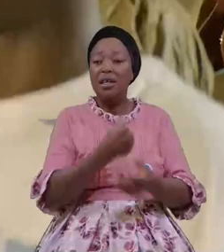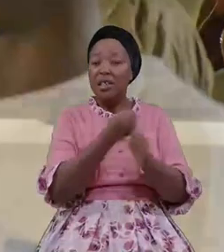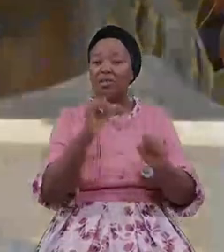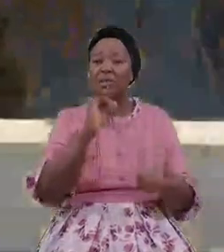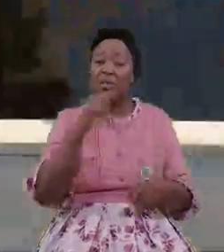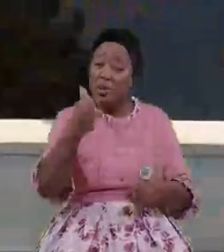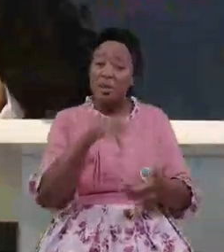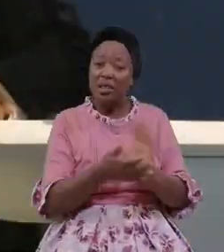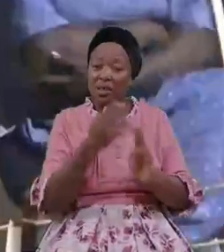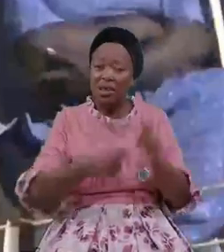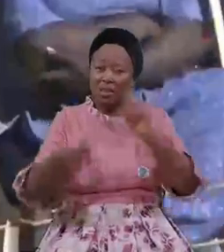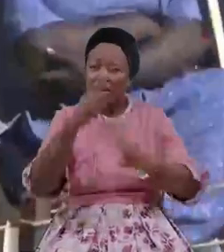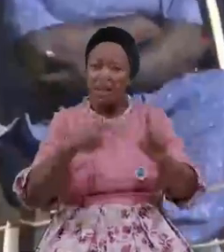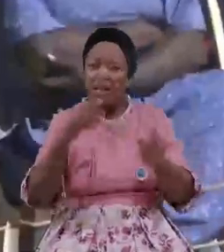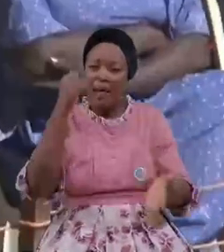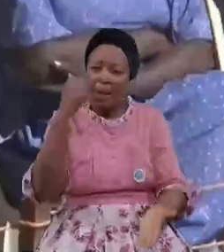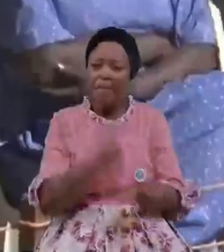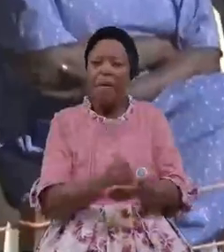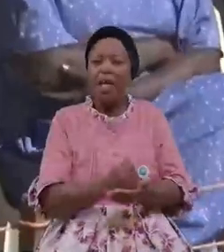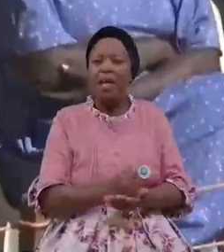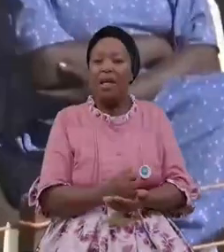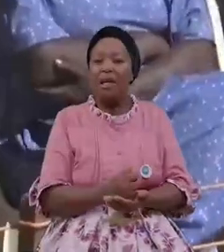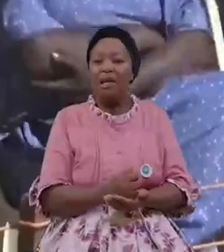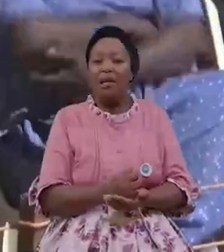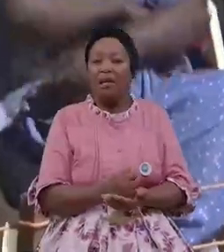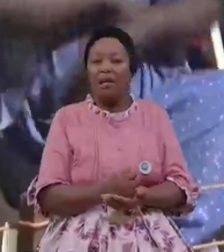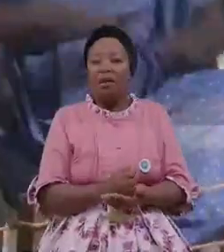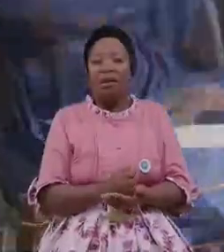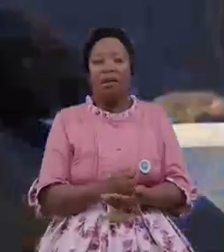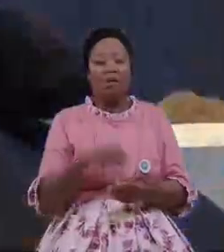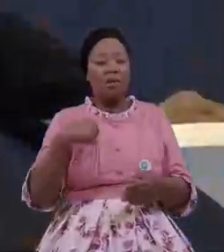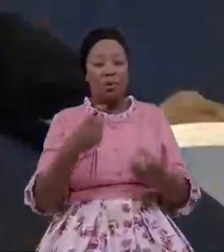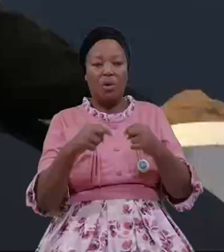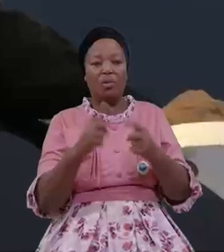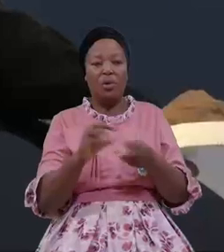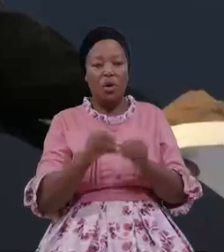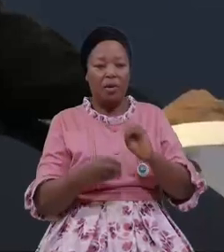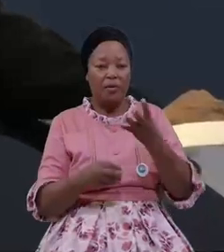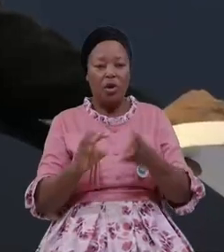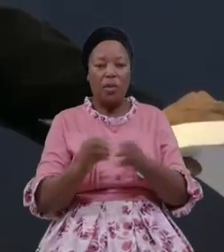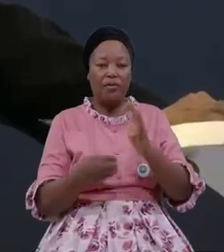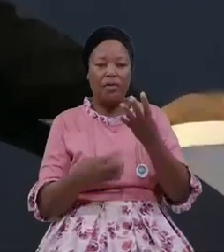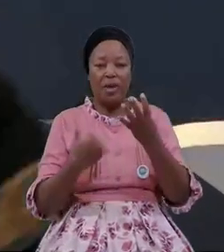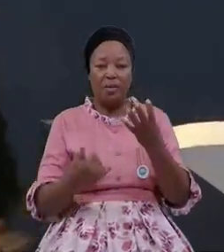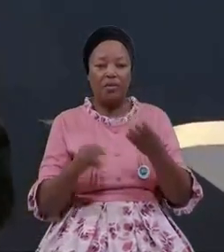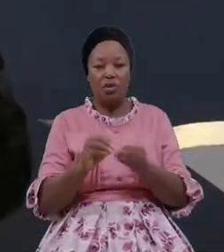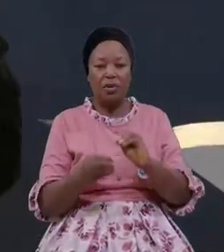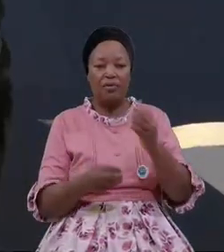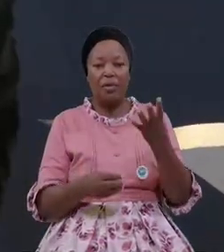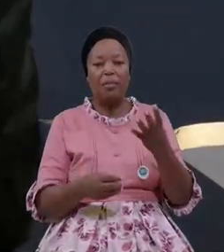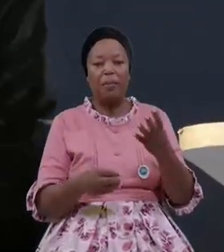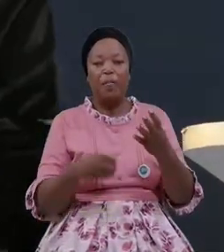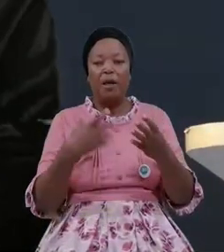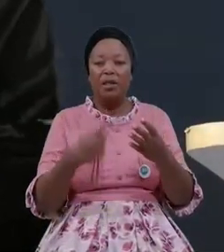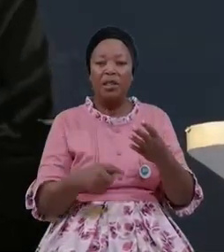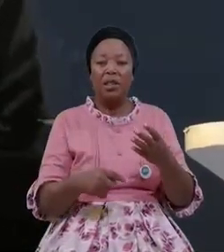crie amen nous allons au 4e point 4e point le